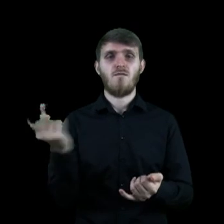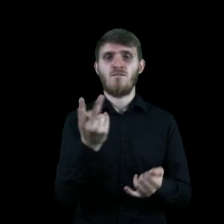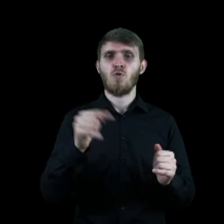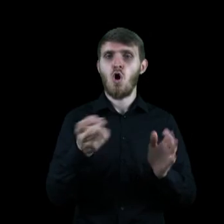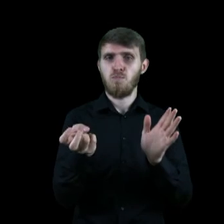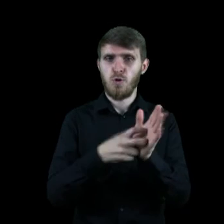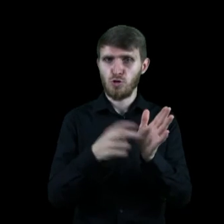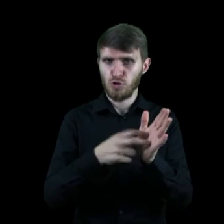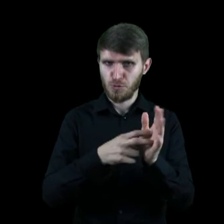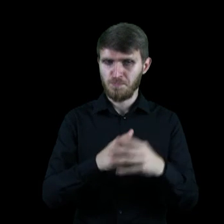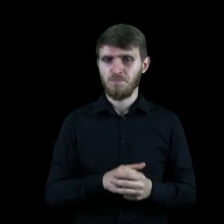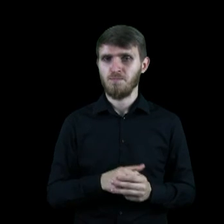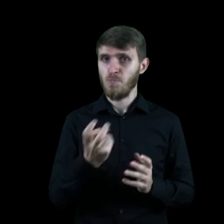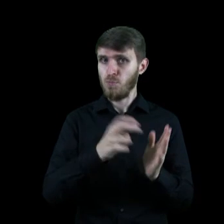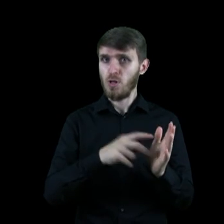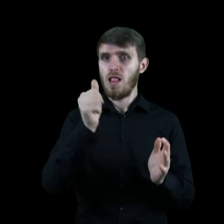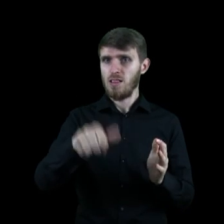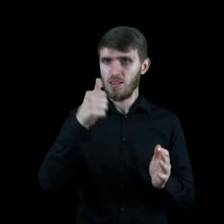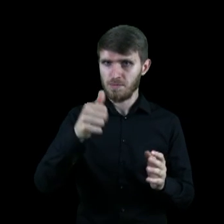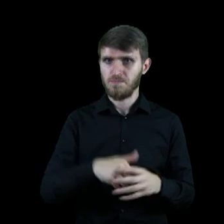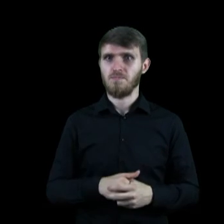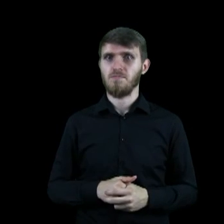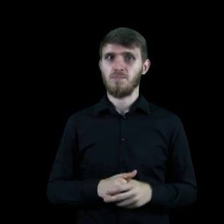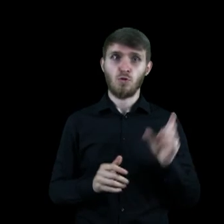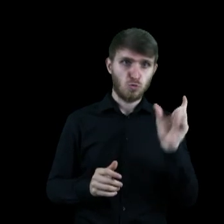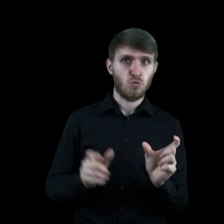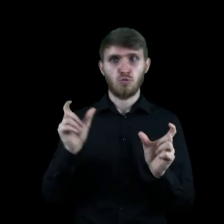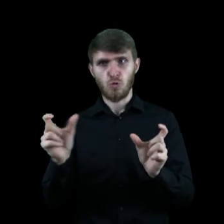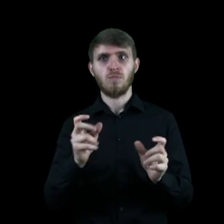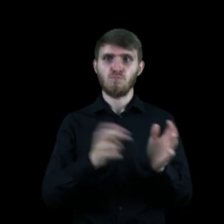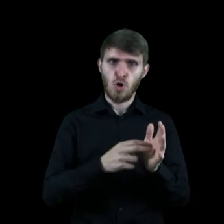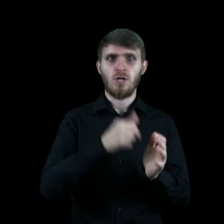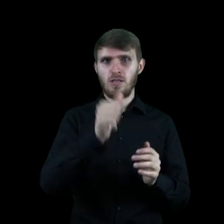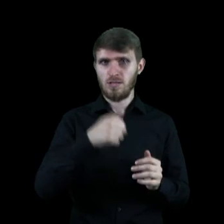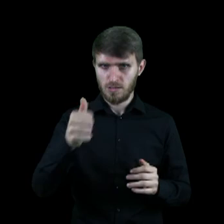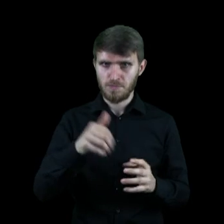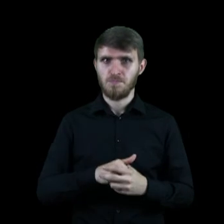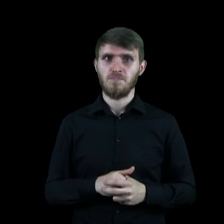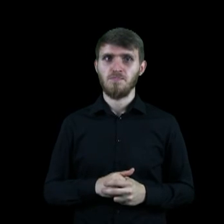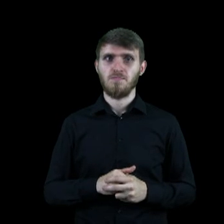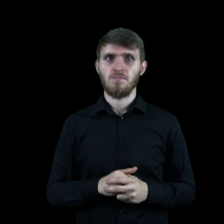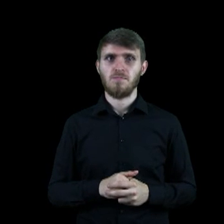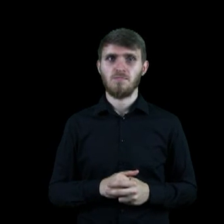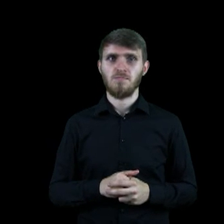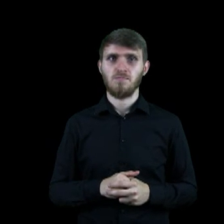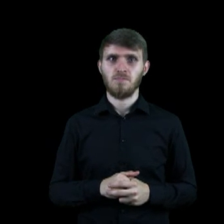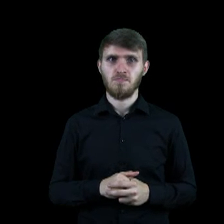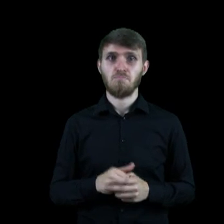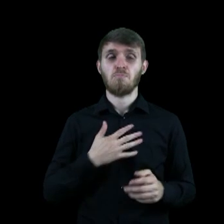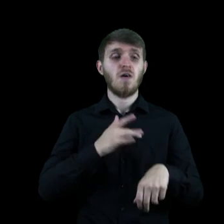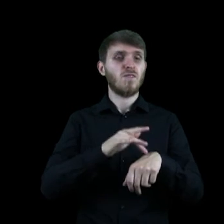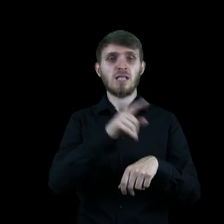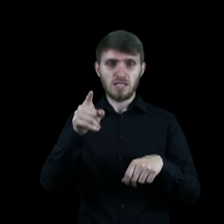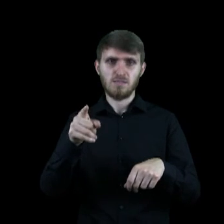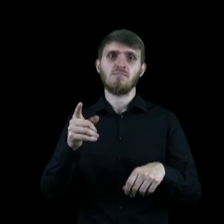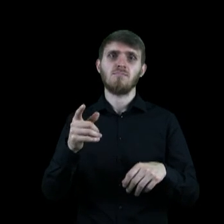będzie łatwo. Można podzielić obie strony przez 1,1. Czyli dzielimy obie strony